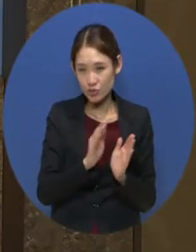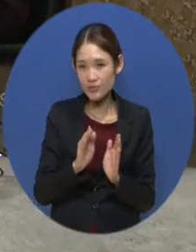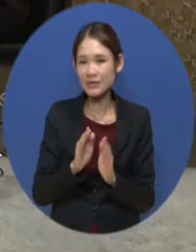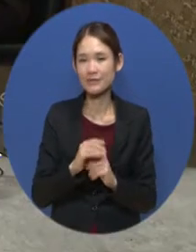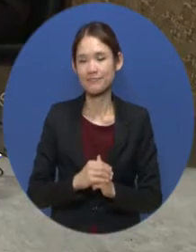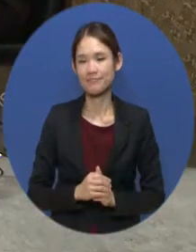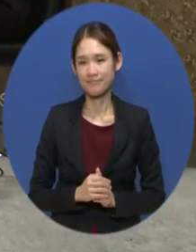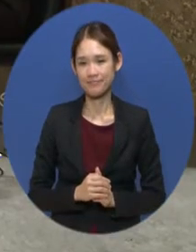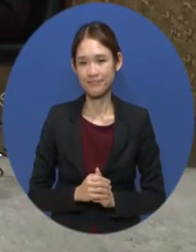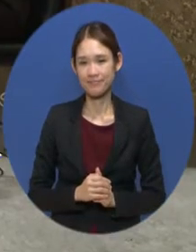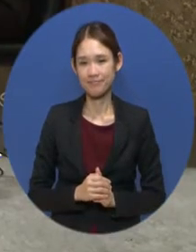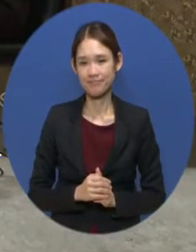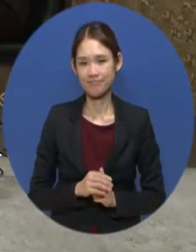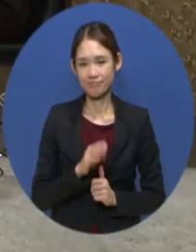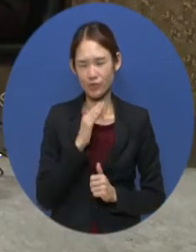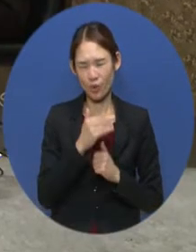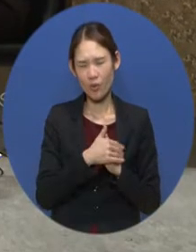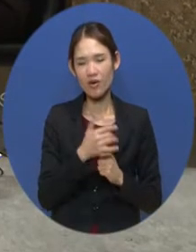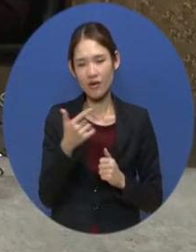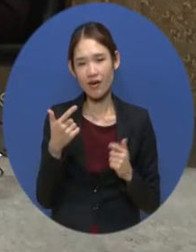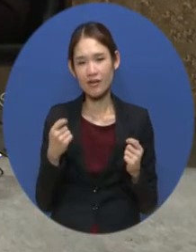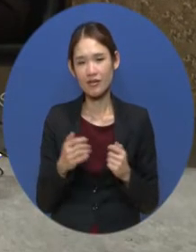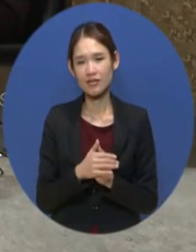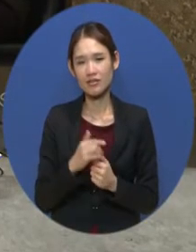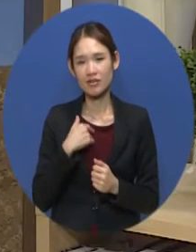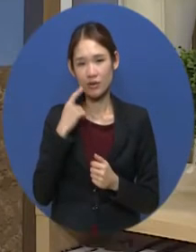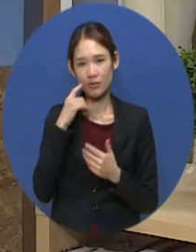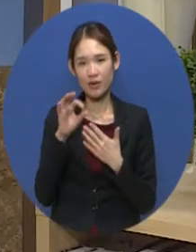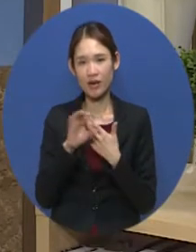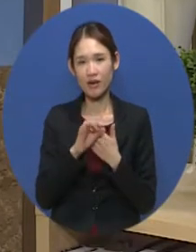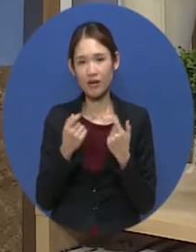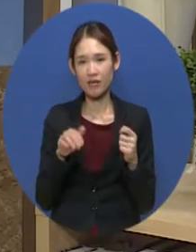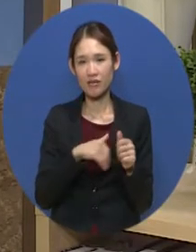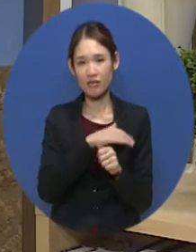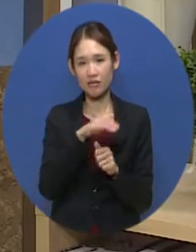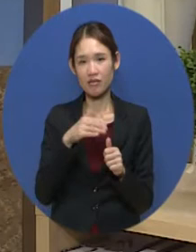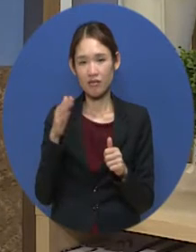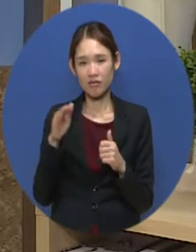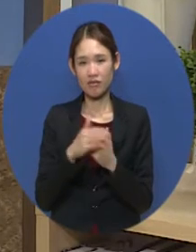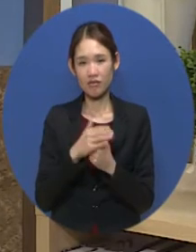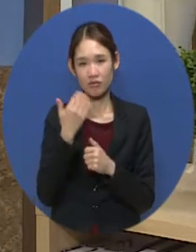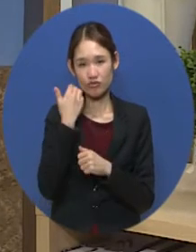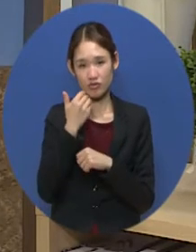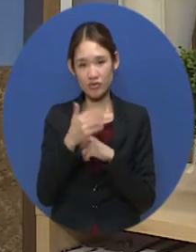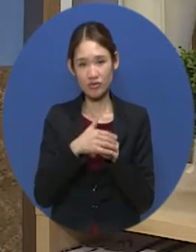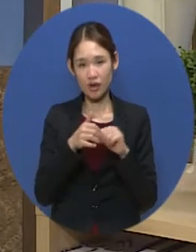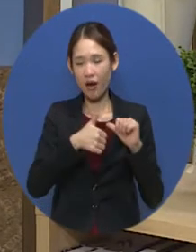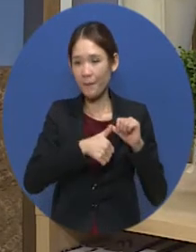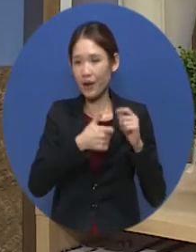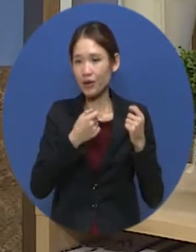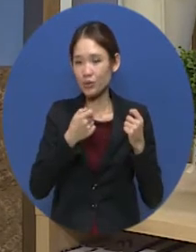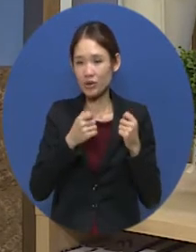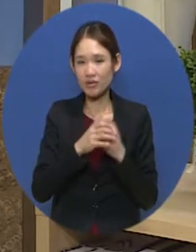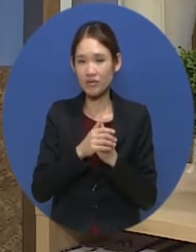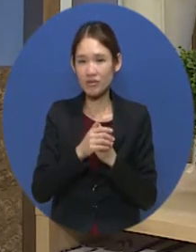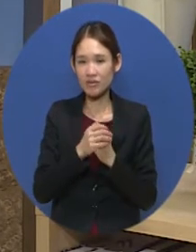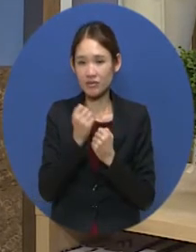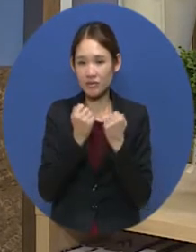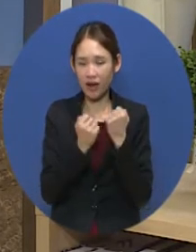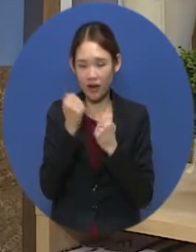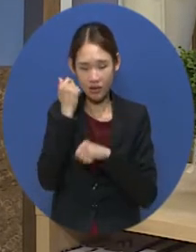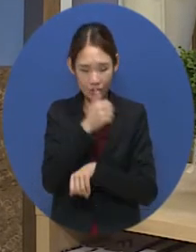보시면 됩니다. 네, 네, 정말 큰 도움이 될 것 같아요. 제가 예. 만약에 그런 상황인데 누군가가 이렇게 멘토처럼 네. 이렇게